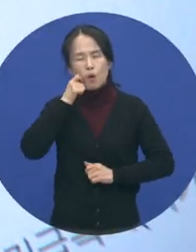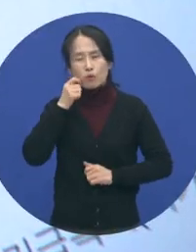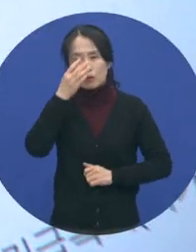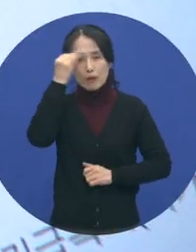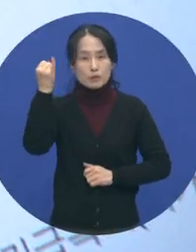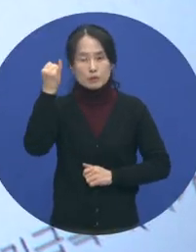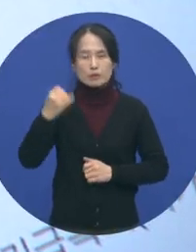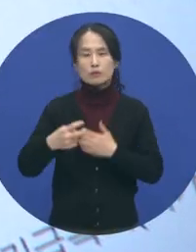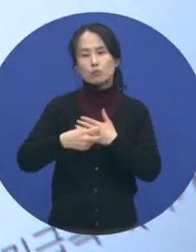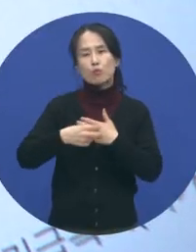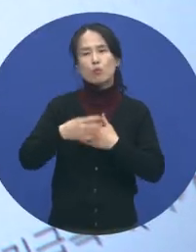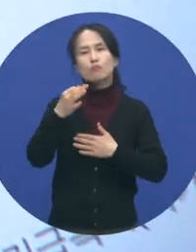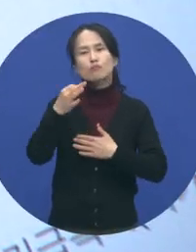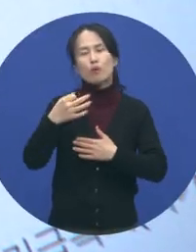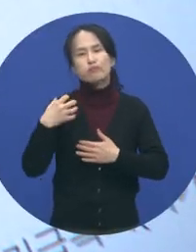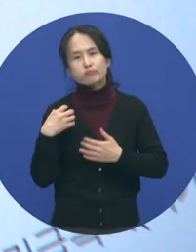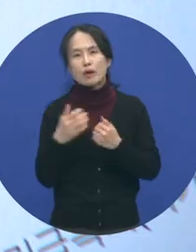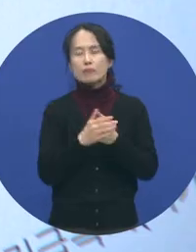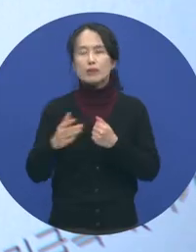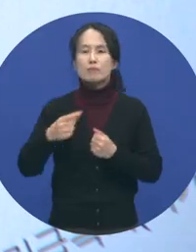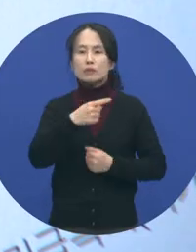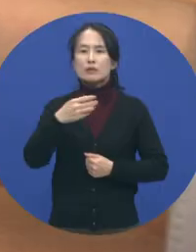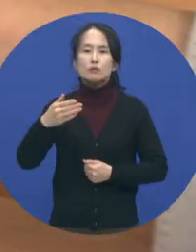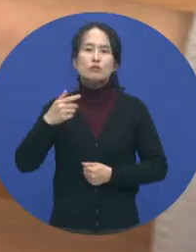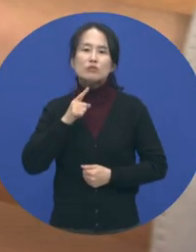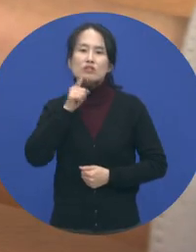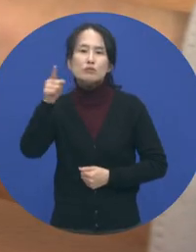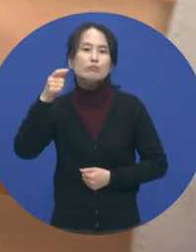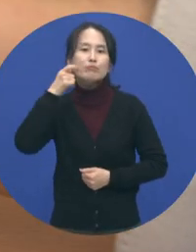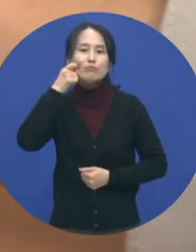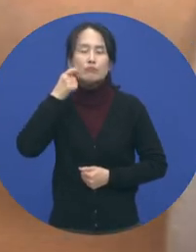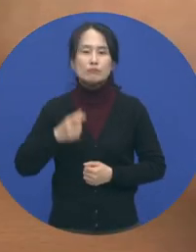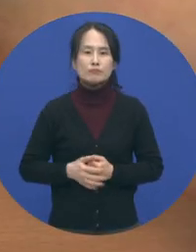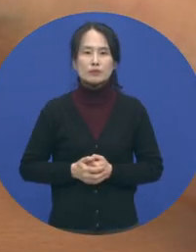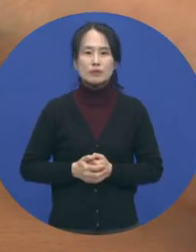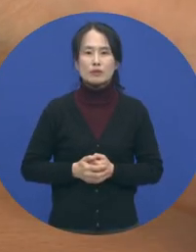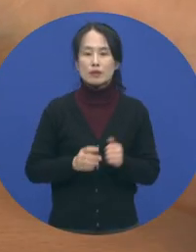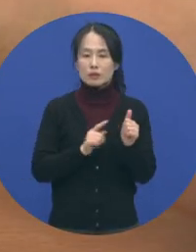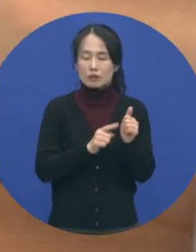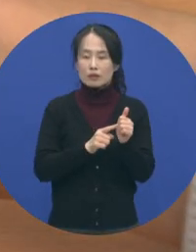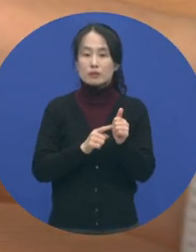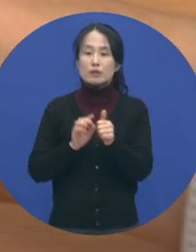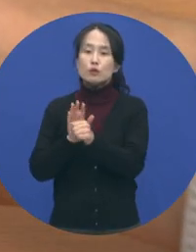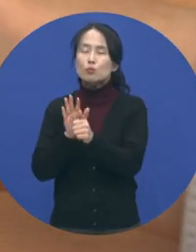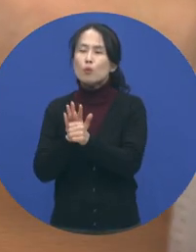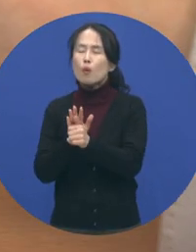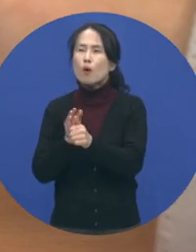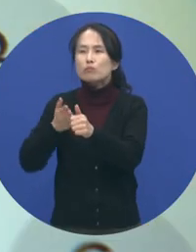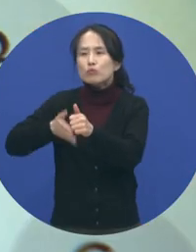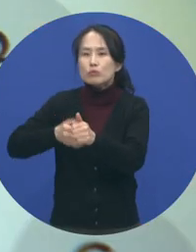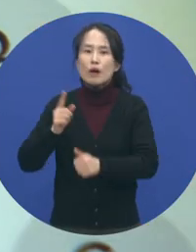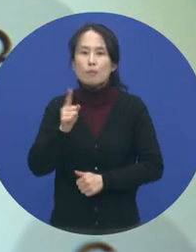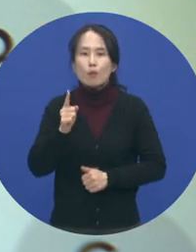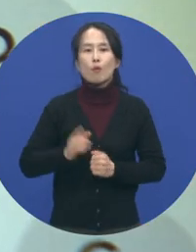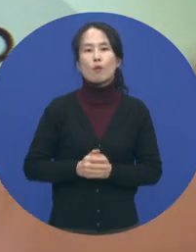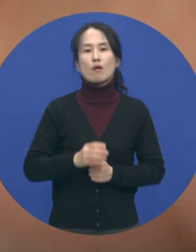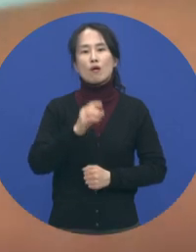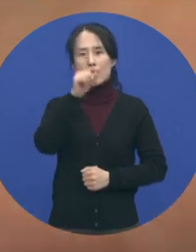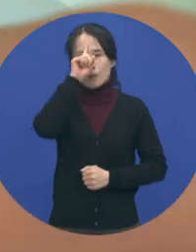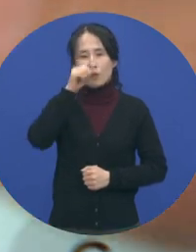할머니 진료비 걱정해 1 29 신고조차 할 수 없던 상황 시가 도움을 청한 곳은 010 4419